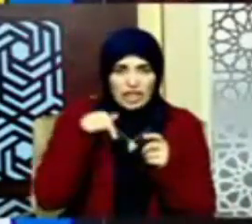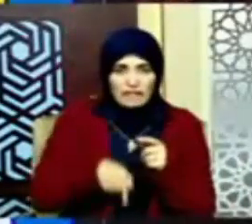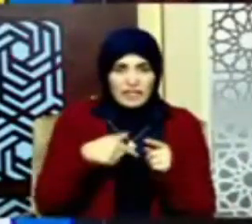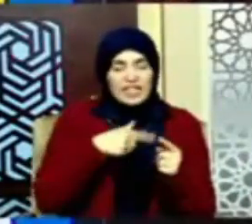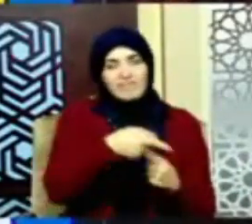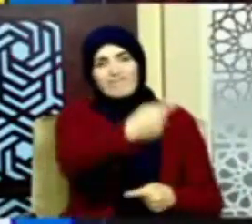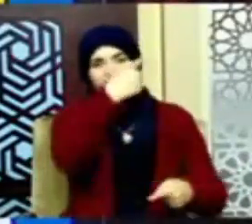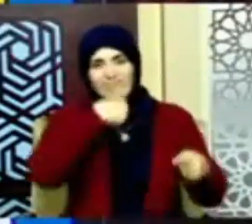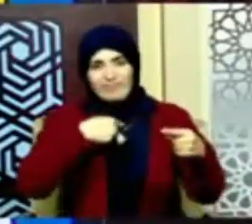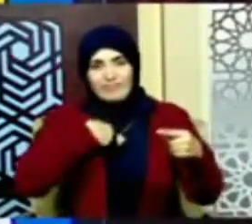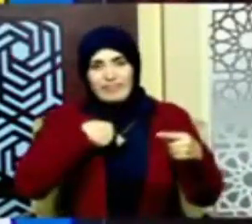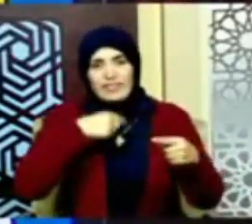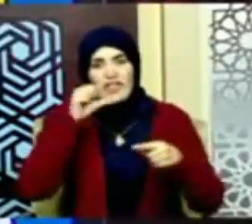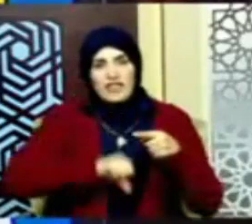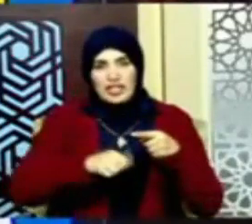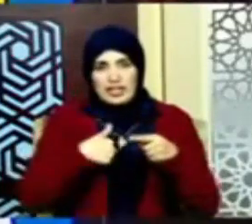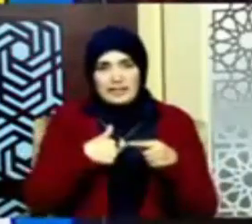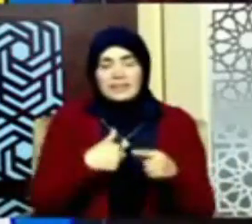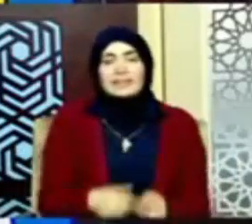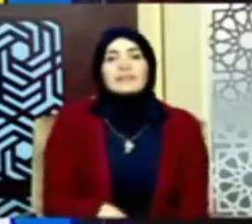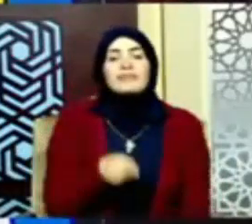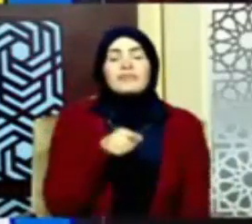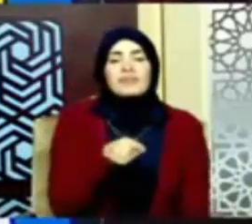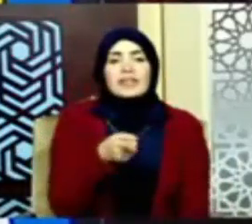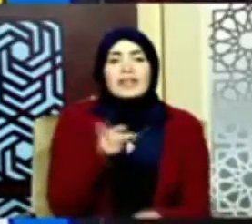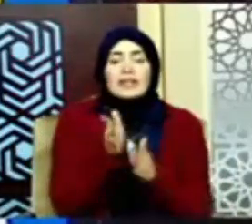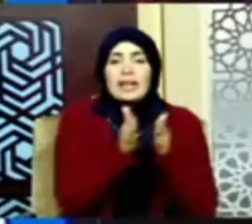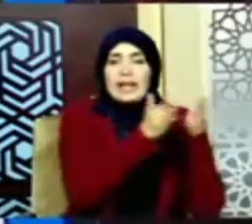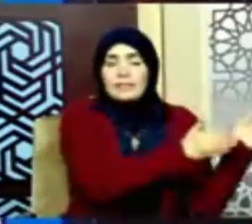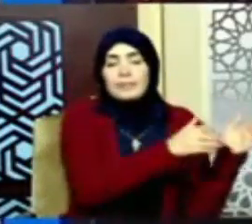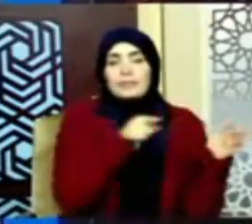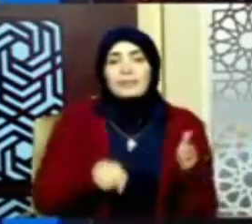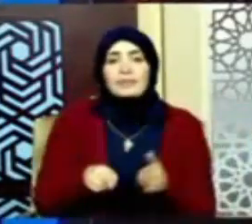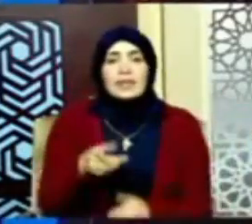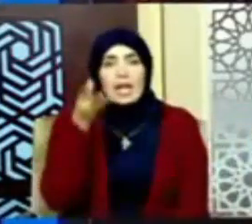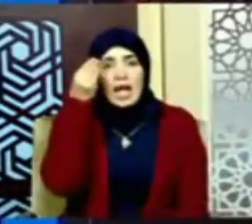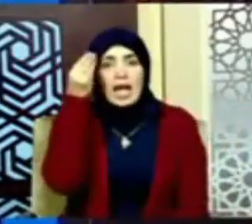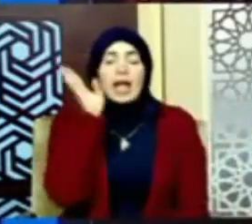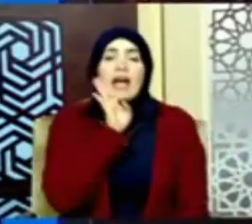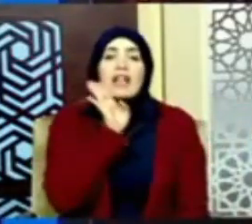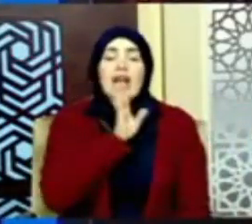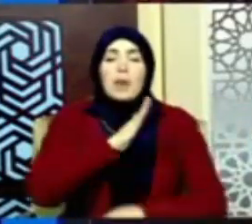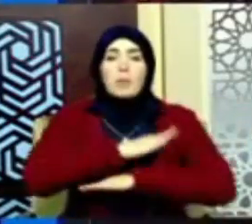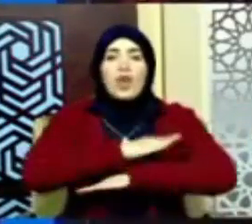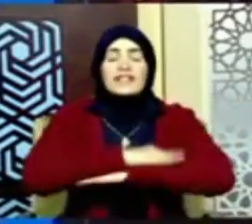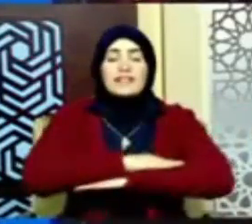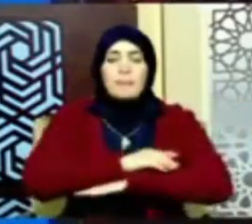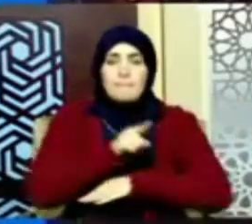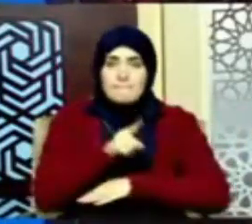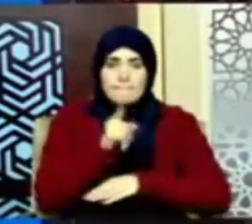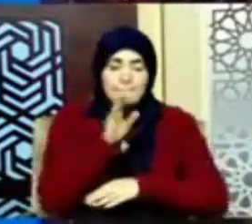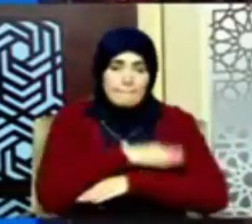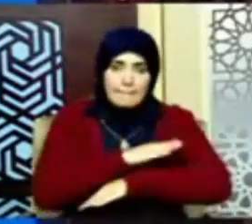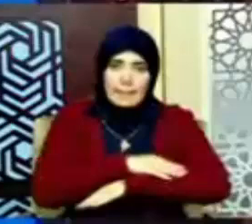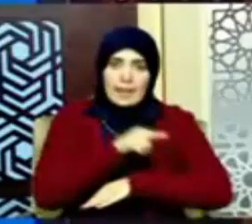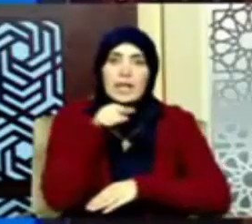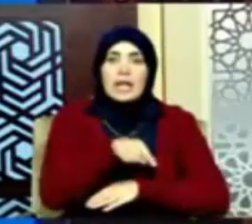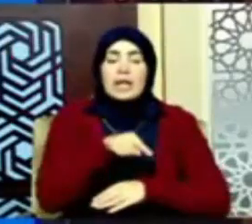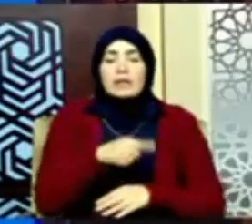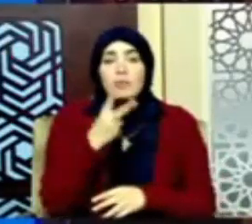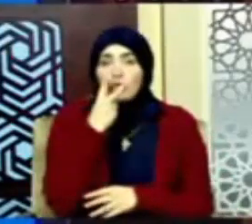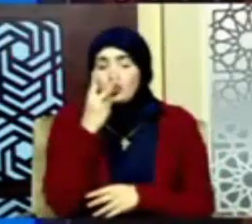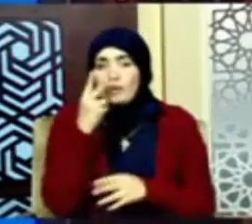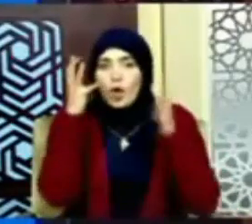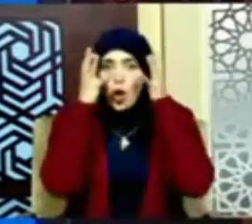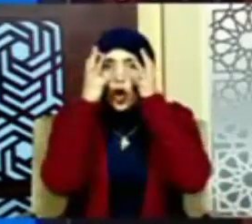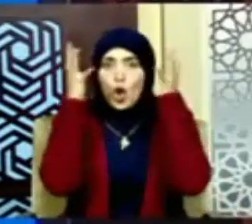الآخر، العلم يهذب الأخلاق والطباع. وقد كتبت قبل ذلك: وجوه العلماء